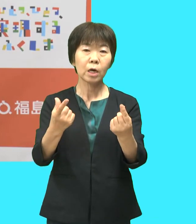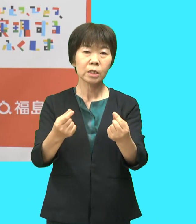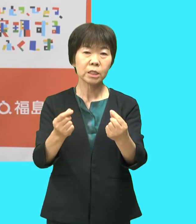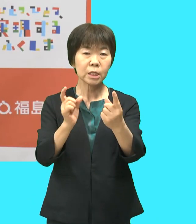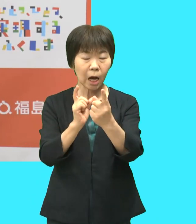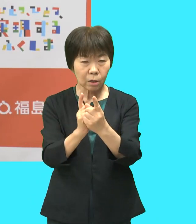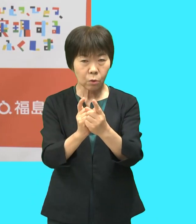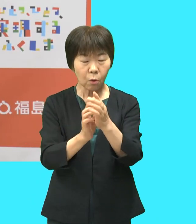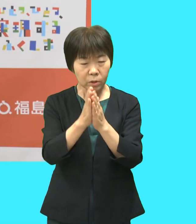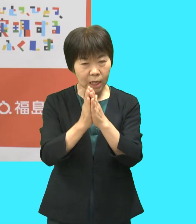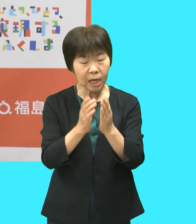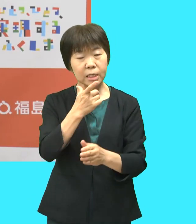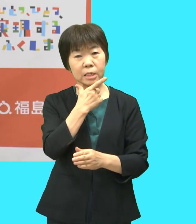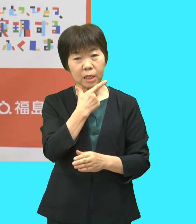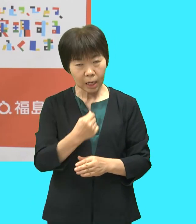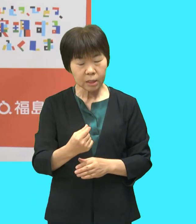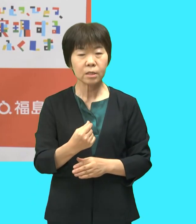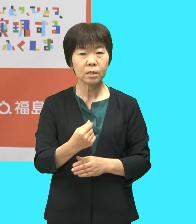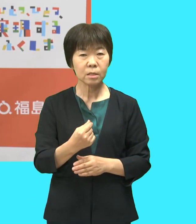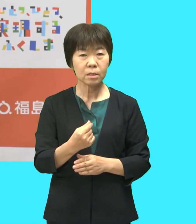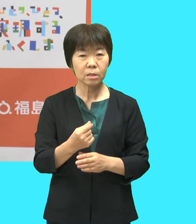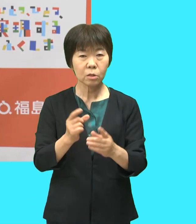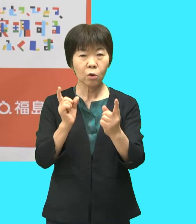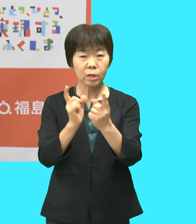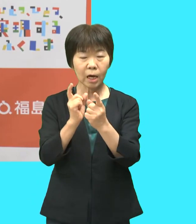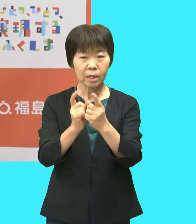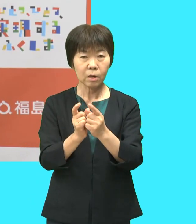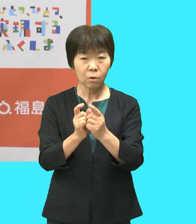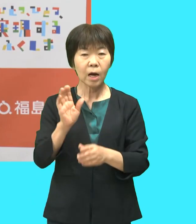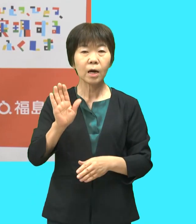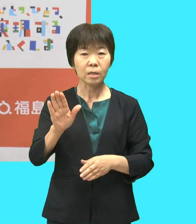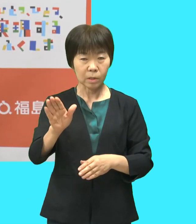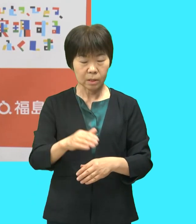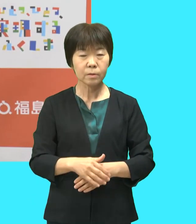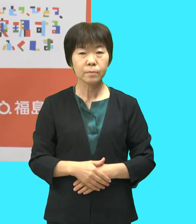いをしたいということで対応したところでございます。